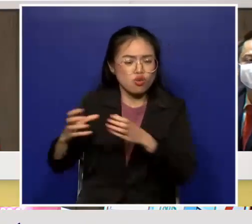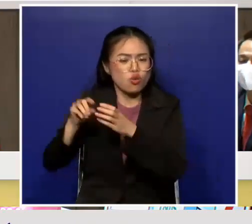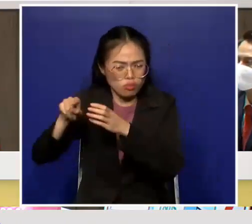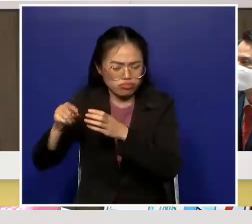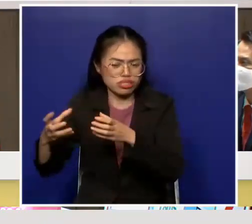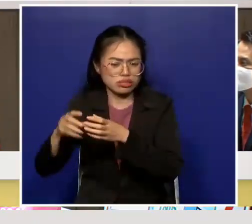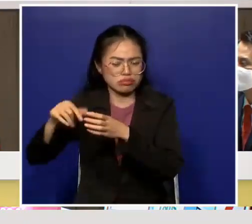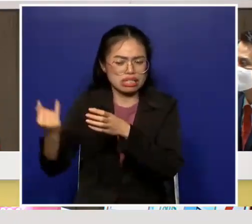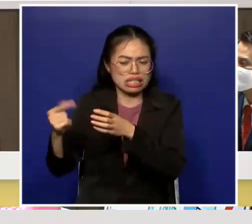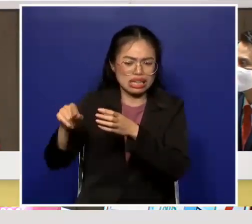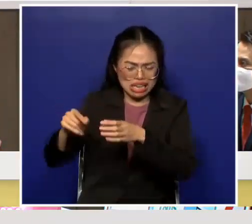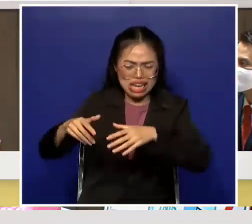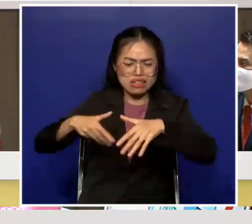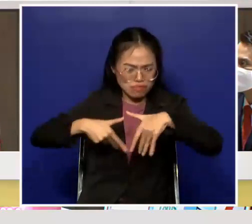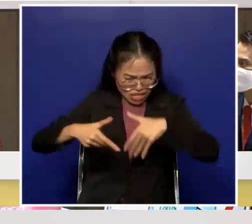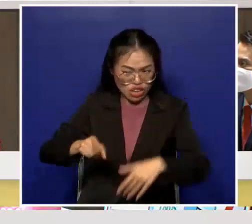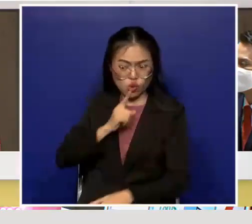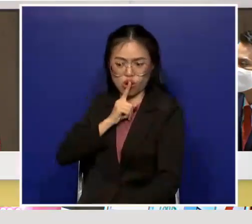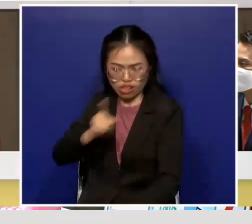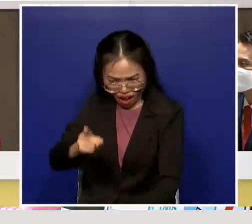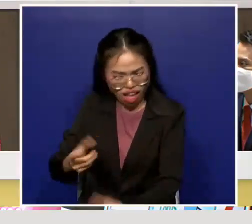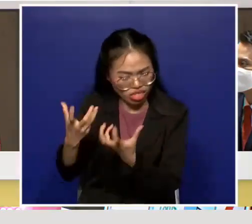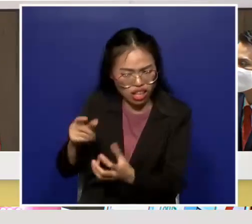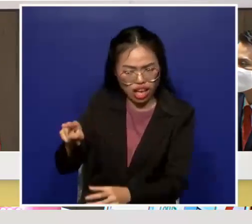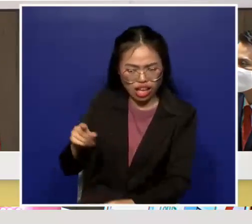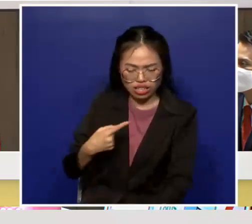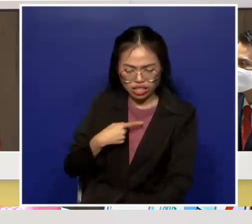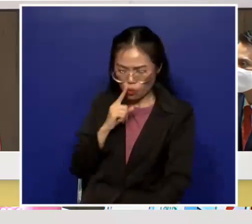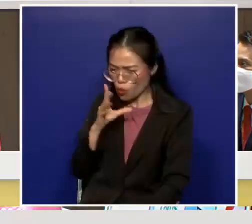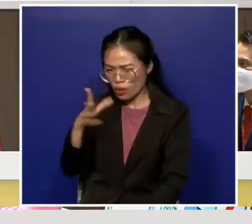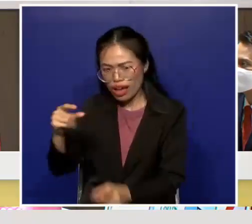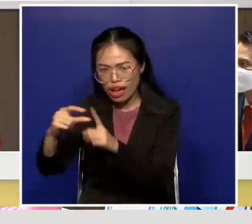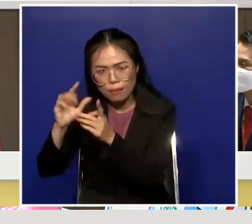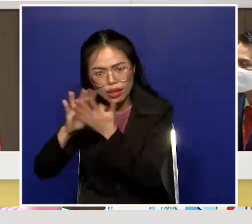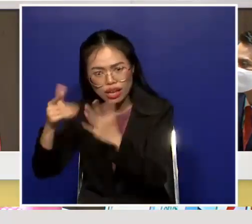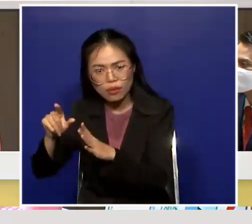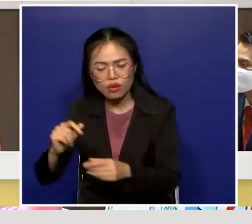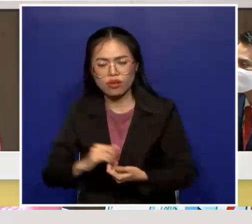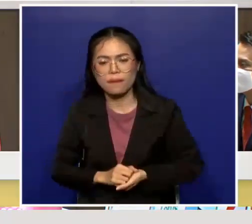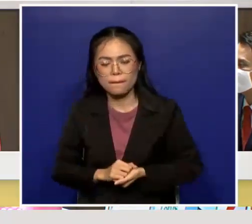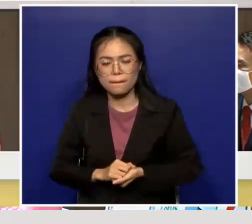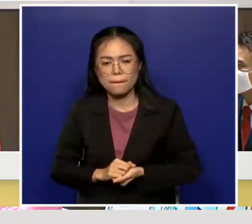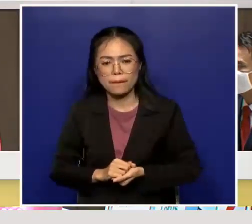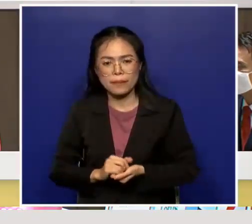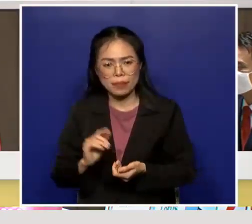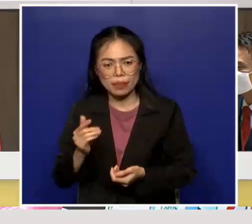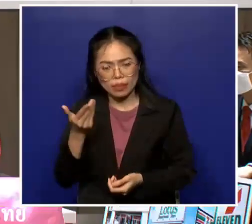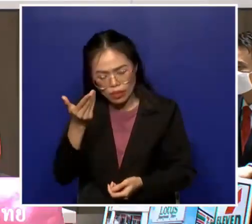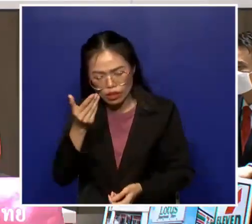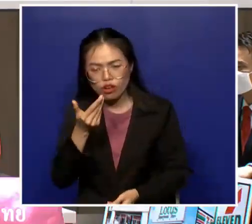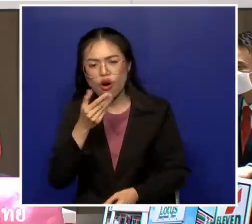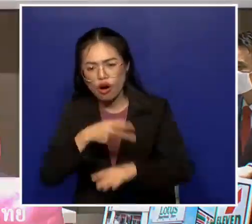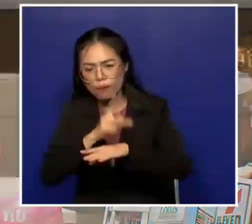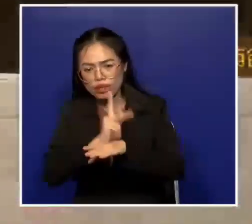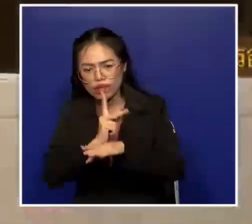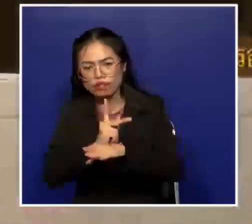นี้ชาวบ้านเขาพูดแสบกว่านี้อีกนะฝากผมมาแต่ผมยังไม่กล้าพูดในสภ า ผมบอกแล้วเป็นข้อจำกัดกับ ท่าน ประธานภัยทวัฒน์ท่านประธานด้วยนะ